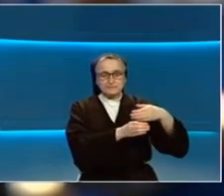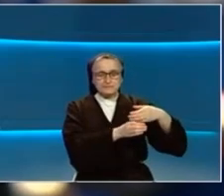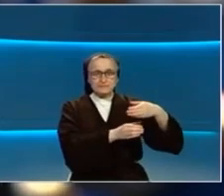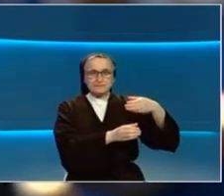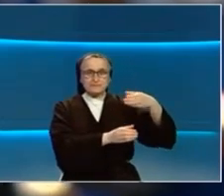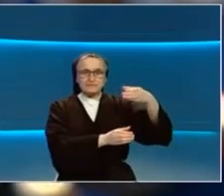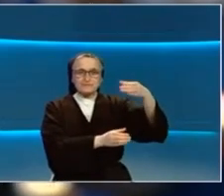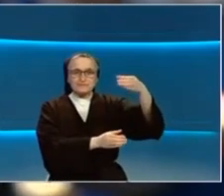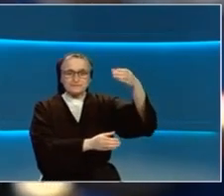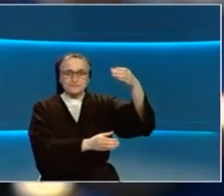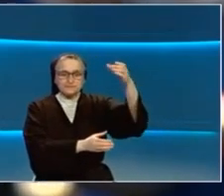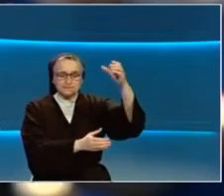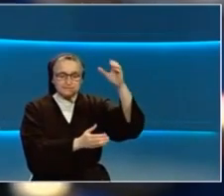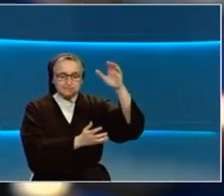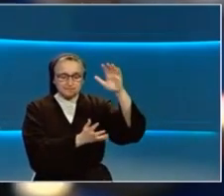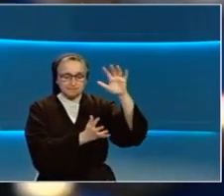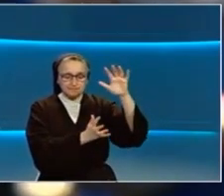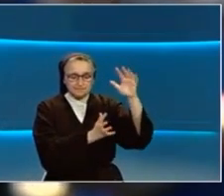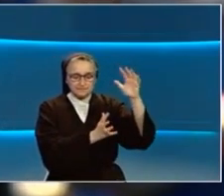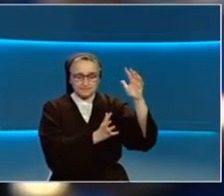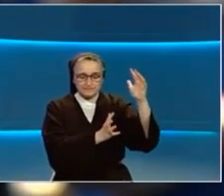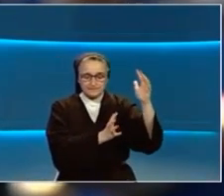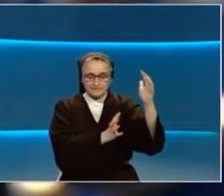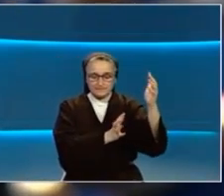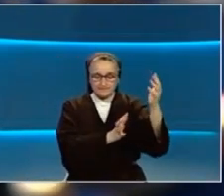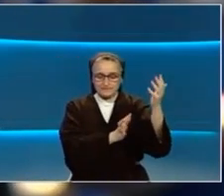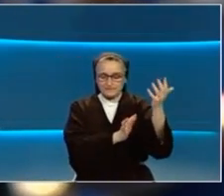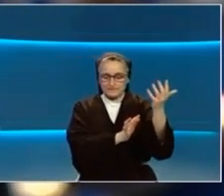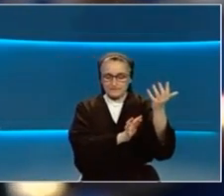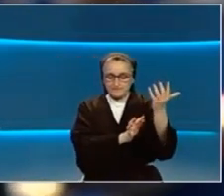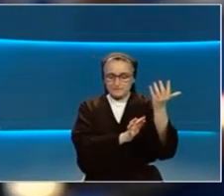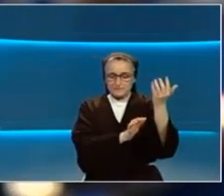lampadis, apis mater